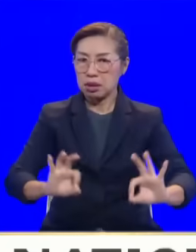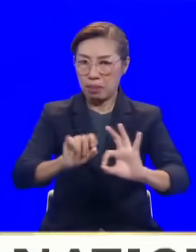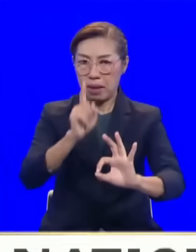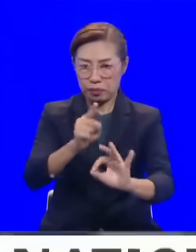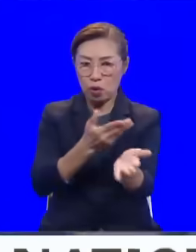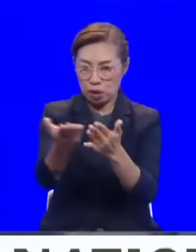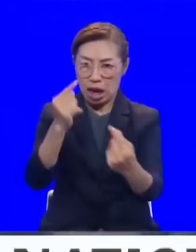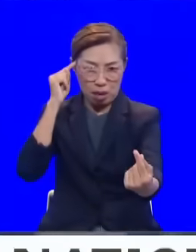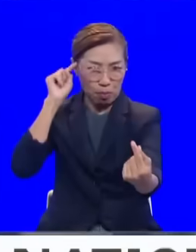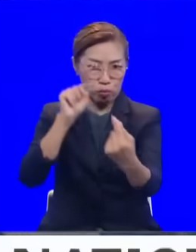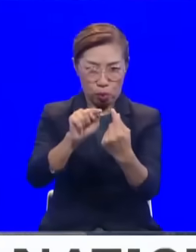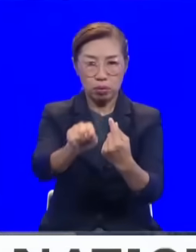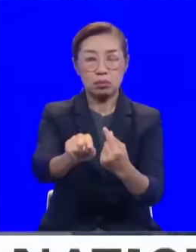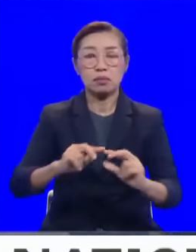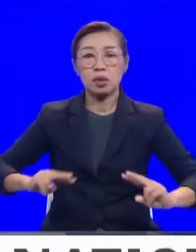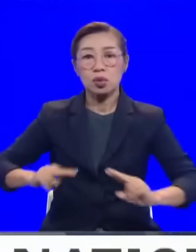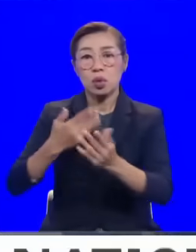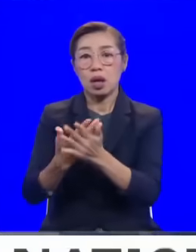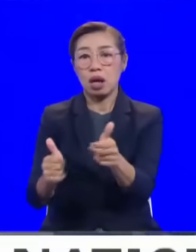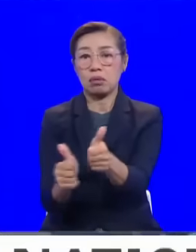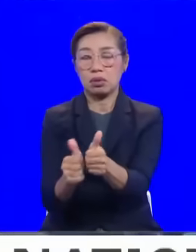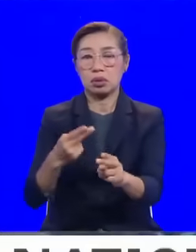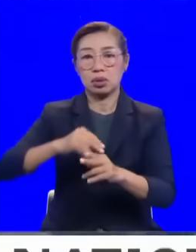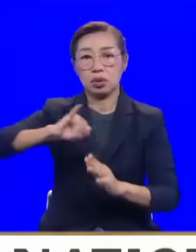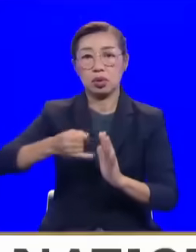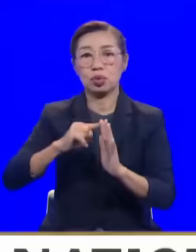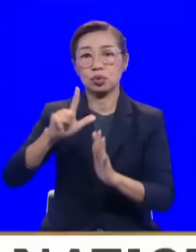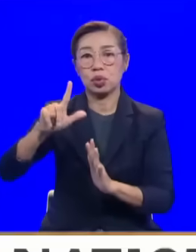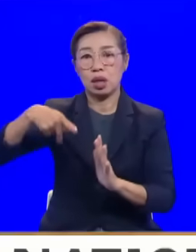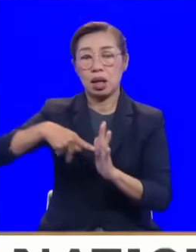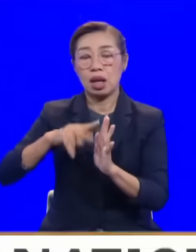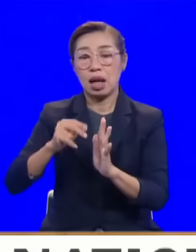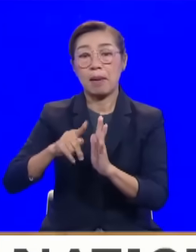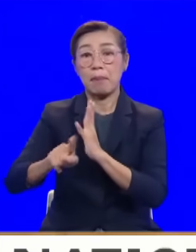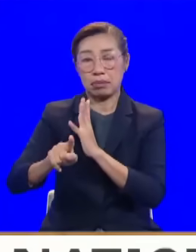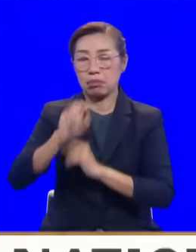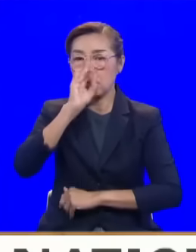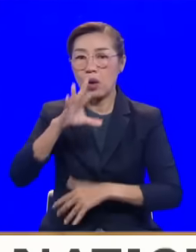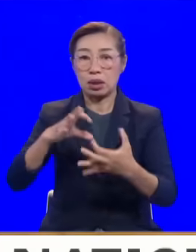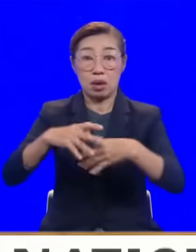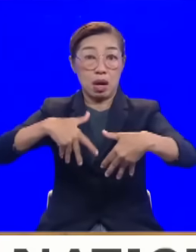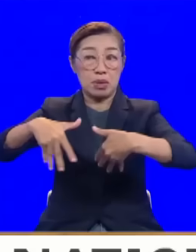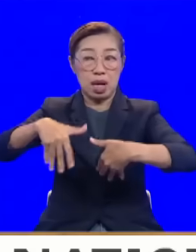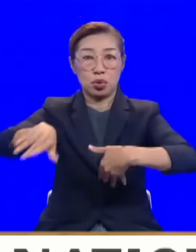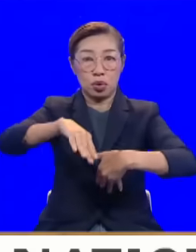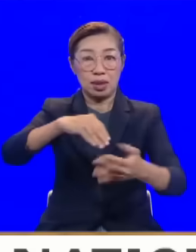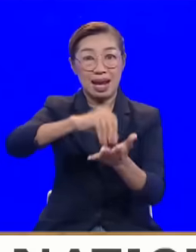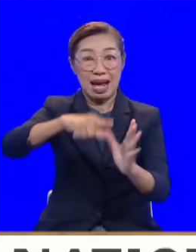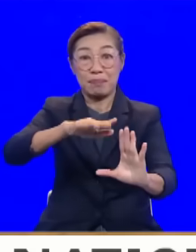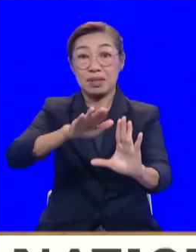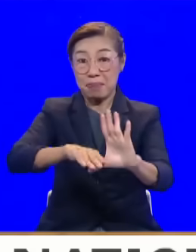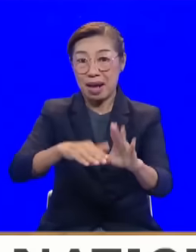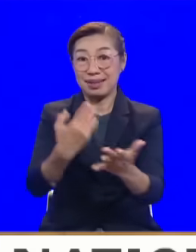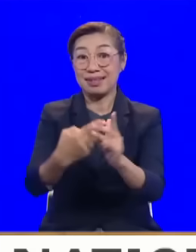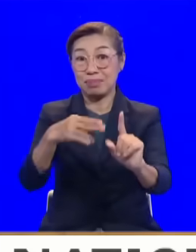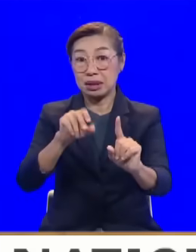ท่านรัฐมนตรีช่วยว่าการกระทรวงการคลังคุณจุลพันธ์อมรวิวัฒน์ครับก็พูดถึงเรื่องการลงทะเบียนเหมือนกันนะก็บอกว่าเปิดให้ลงทะเบียนแล้วนะครับหลัง